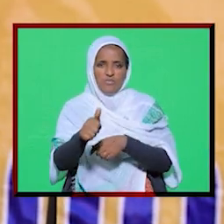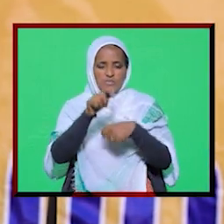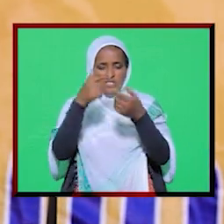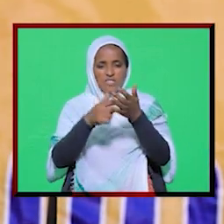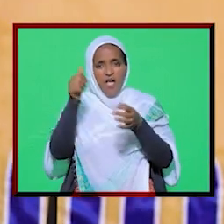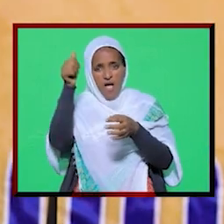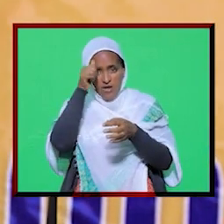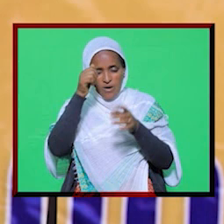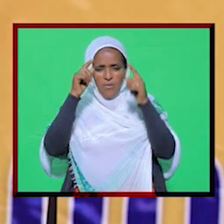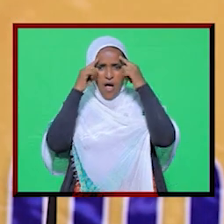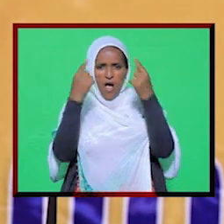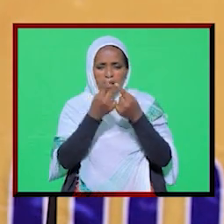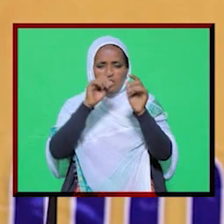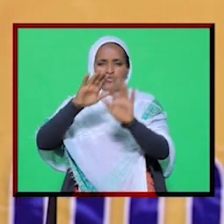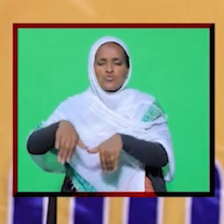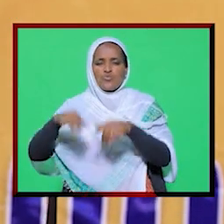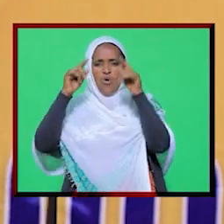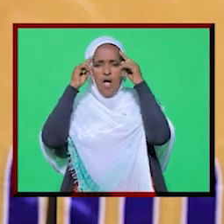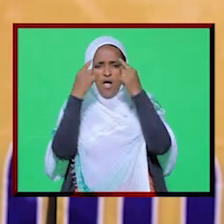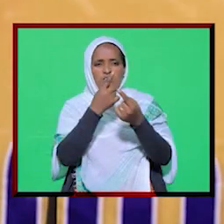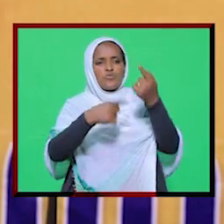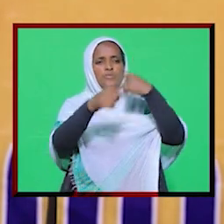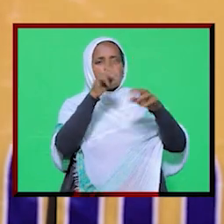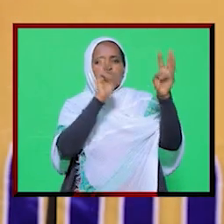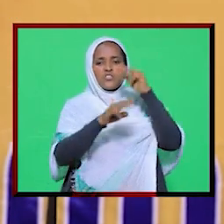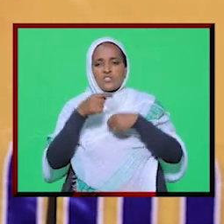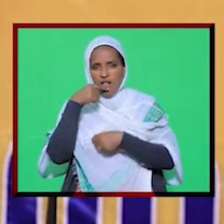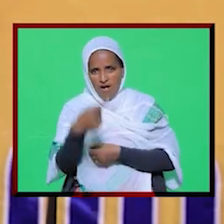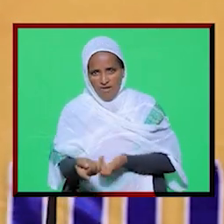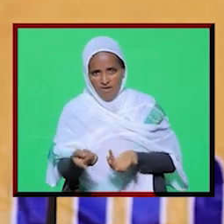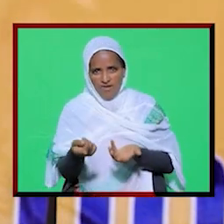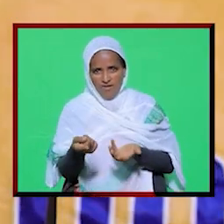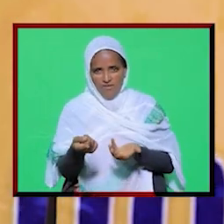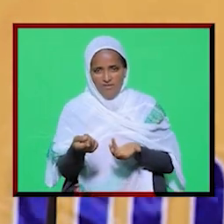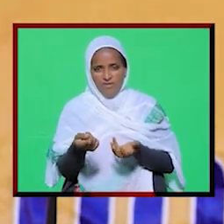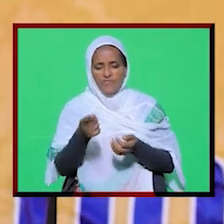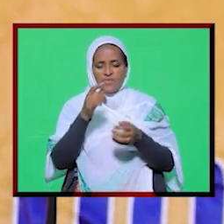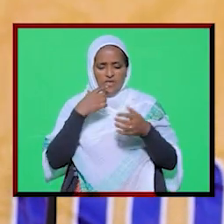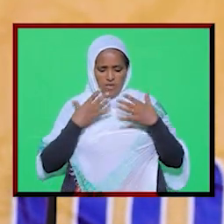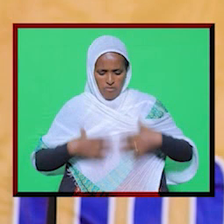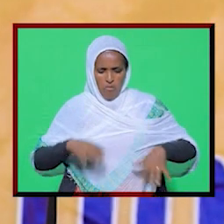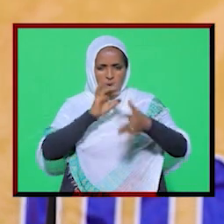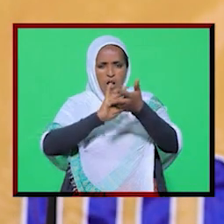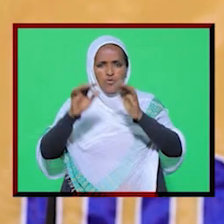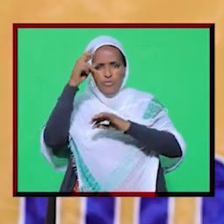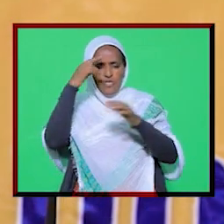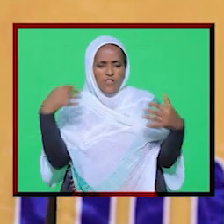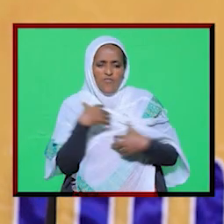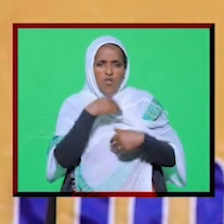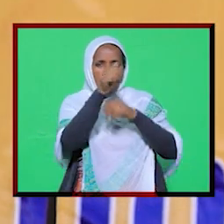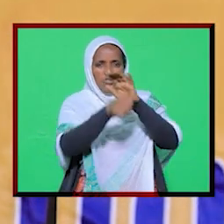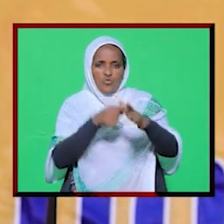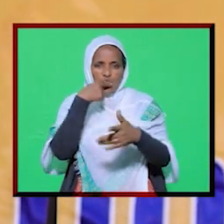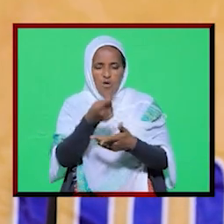ስለዚህ አዳም ኃጢአቱን ትቶ ኃጢአቱ ያመጣበትን ችግር ተናገረ። ራቁቴን ስለሆንኩ ፈራሁ ተሸሸኩም